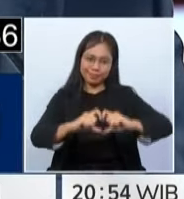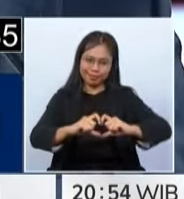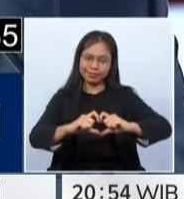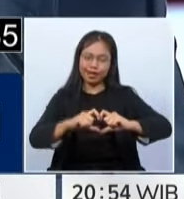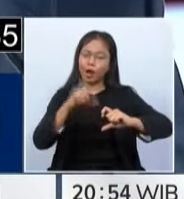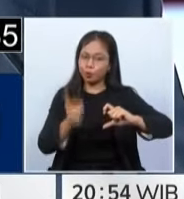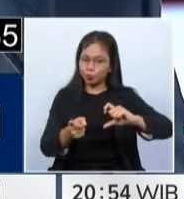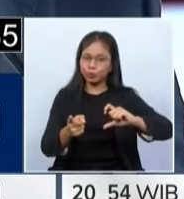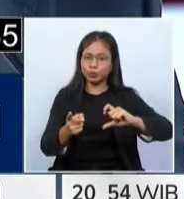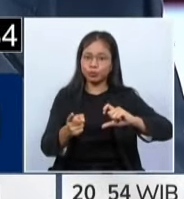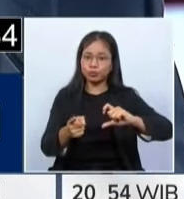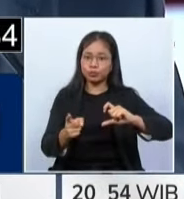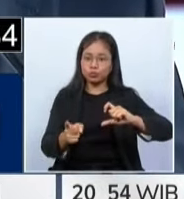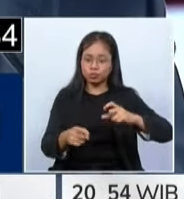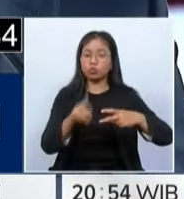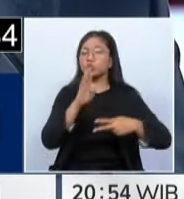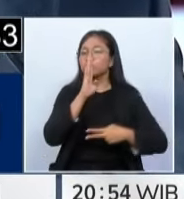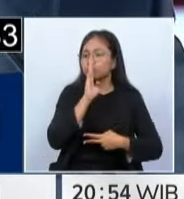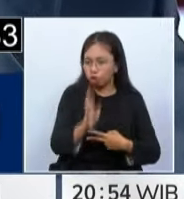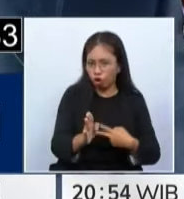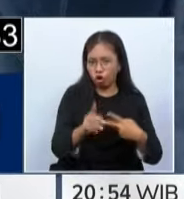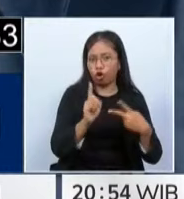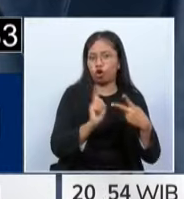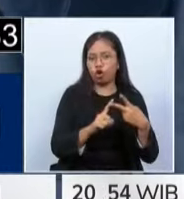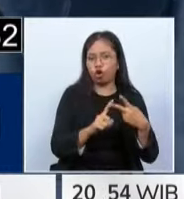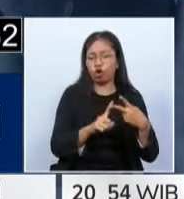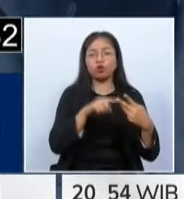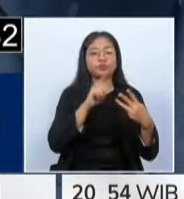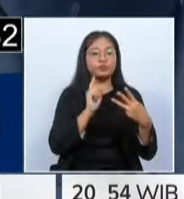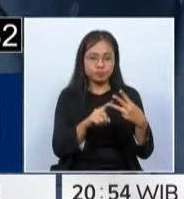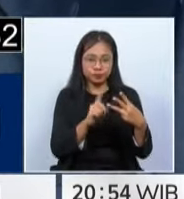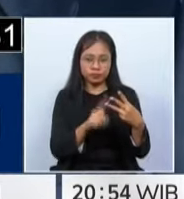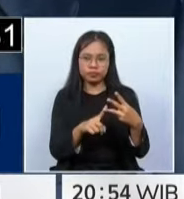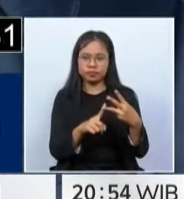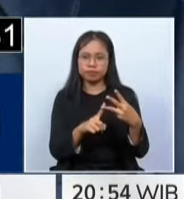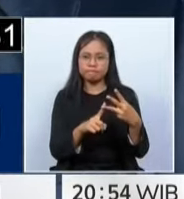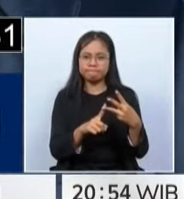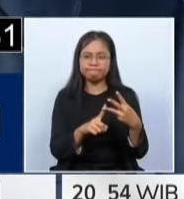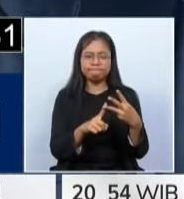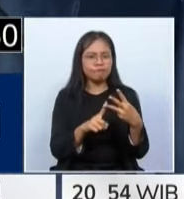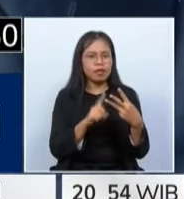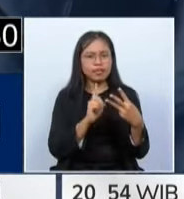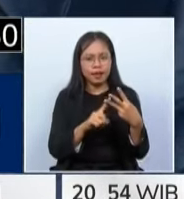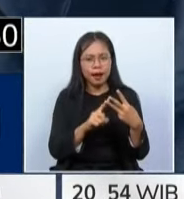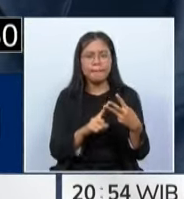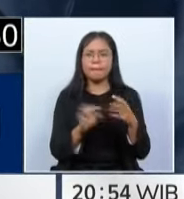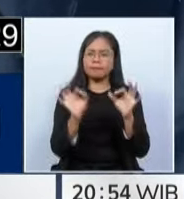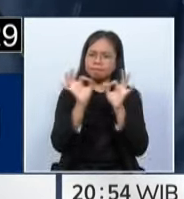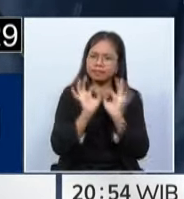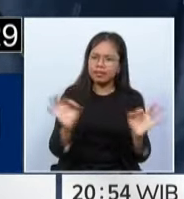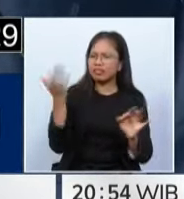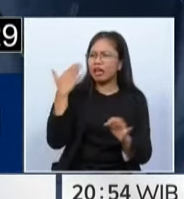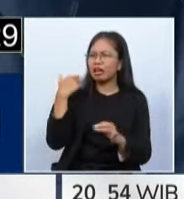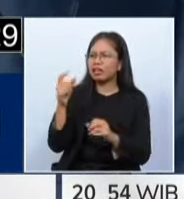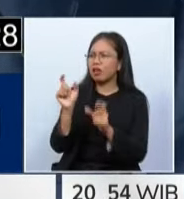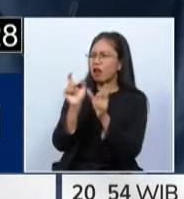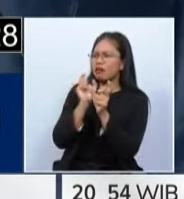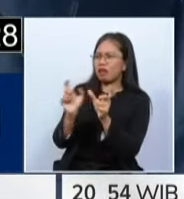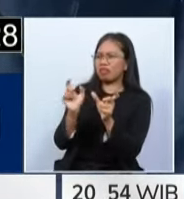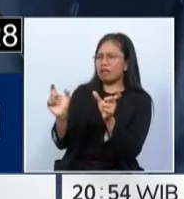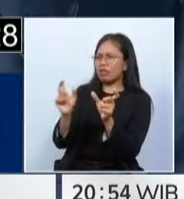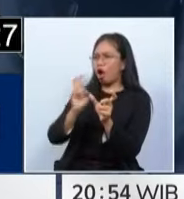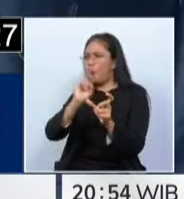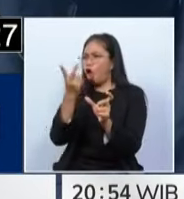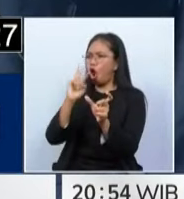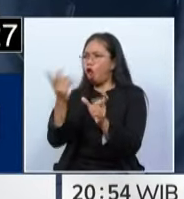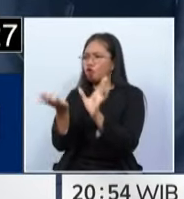kejujuran ketiga kebersihan yang Bapak bolak-balik ngomong harus